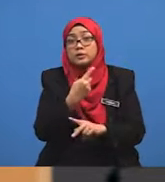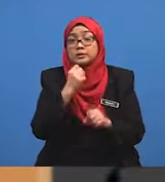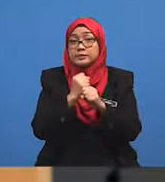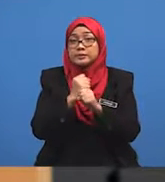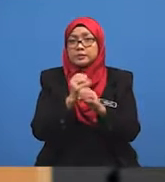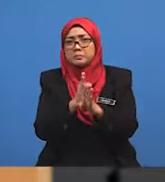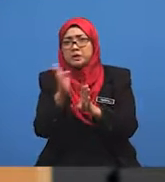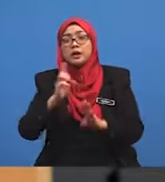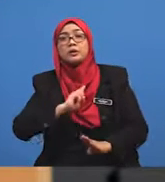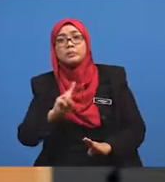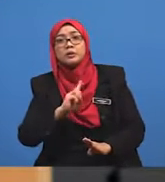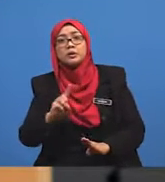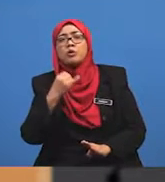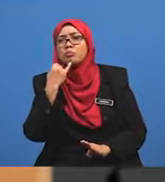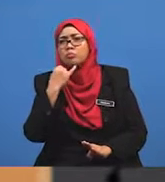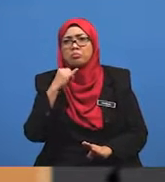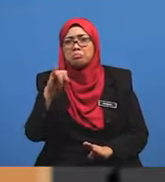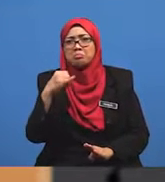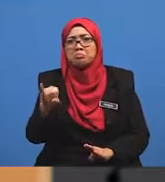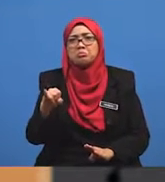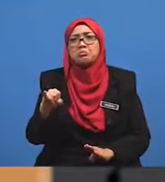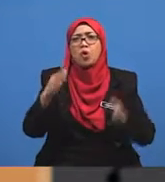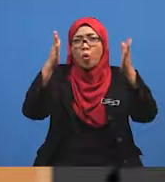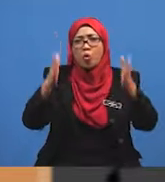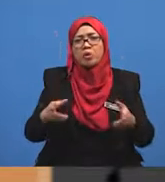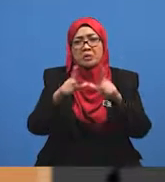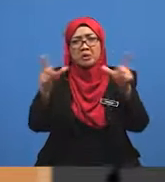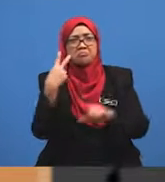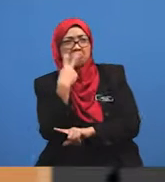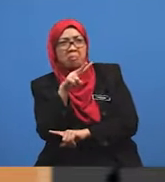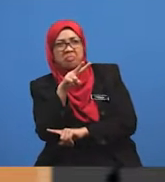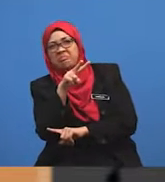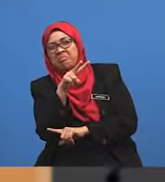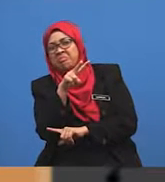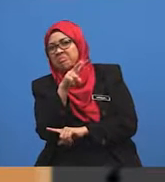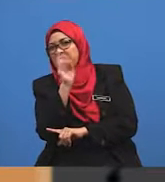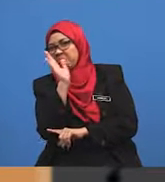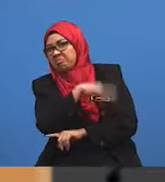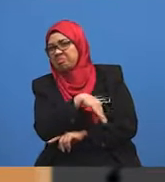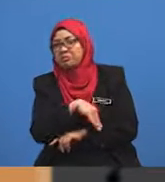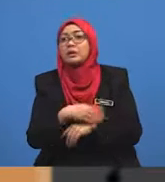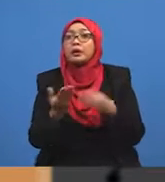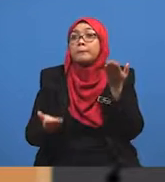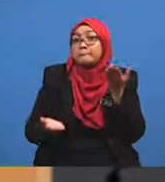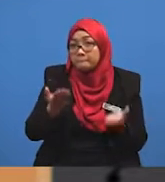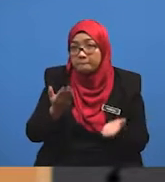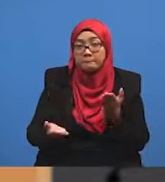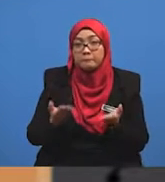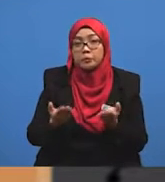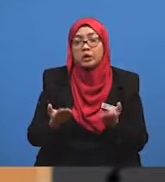tidak boleh diterima masyarakat, malah ia akan membawa kepada kemarahan umat Islam yang lain serta